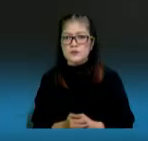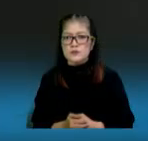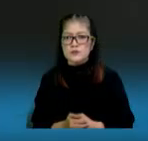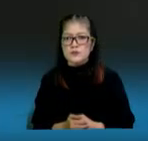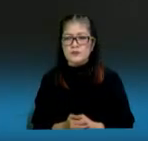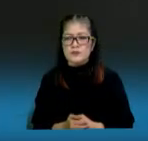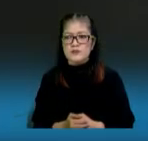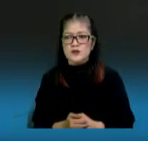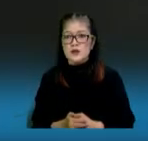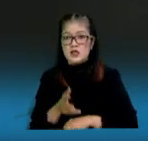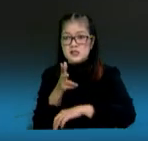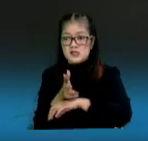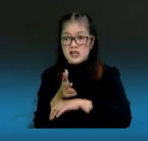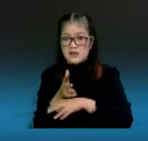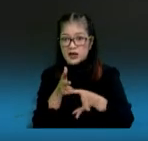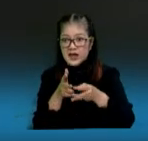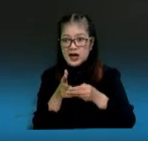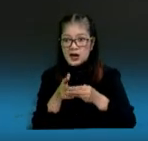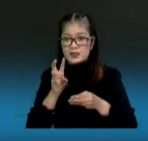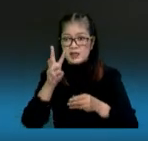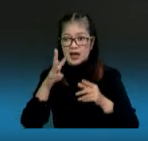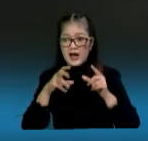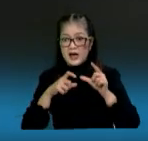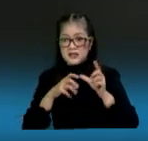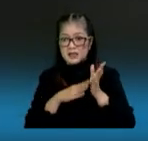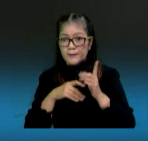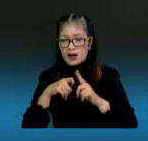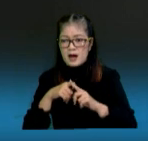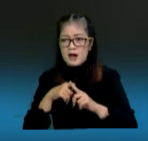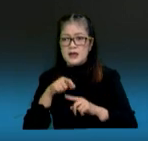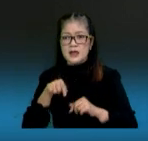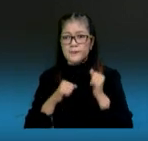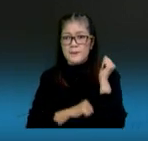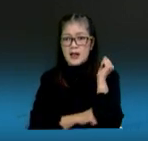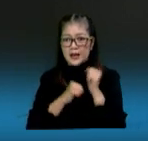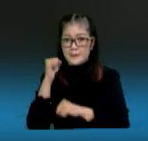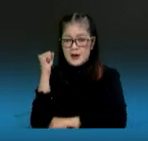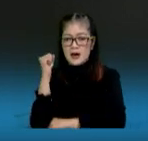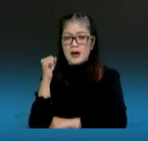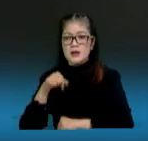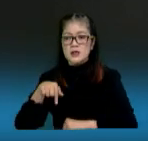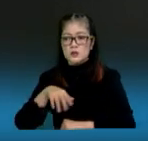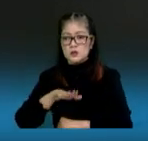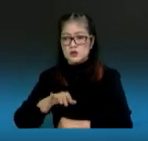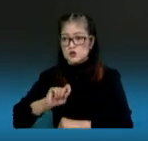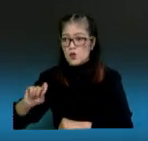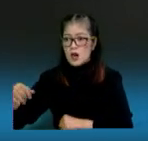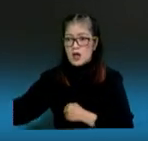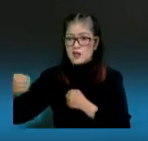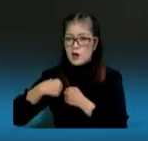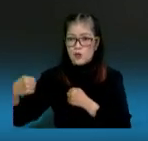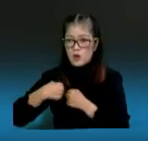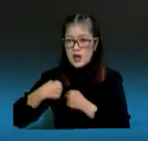Dari kamera CCTV, tiga siswa SMK di Palembang, Sumatera Selatan diserang siswa dari sekolah lain. Penyerangan terjadi saat para